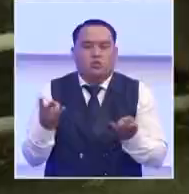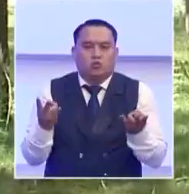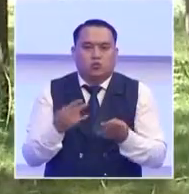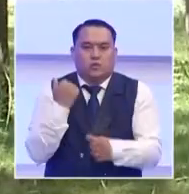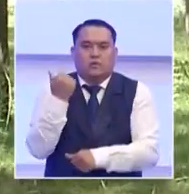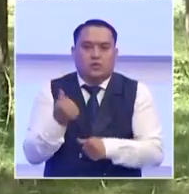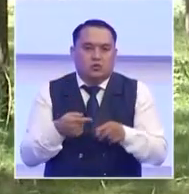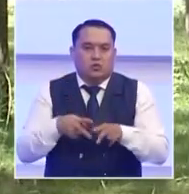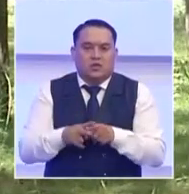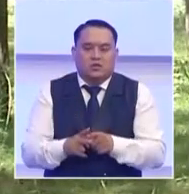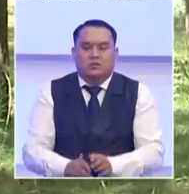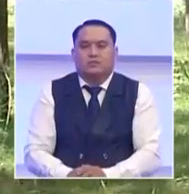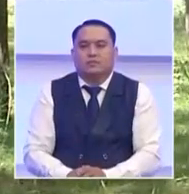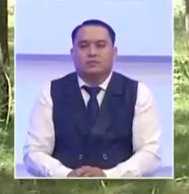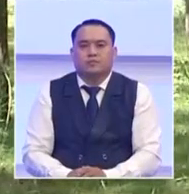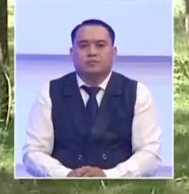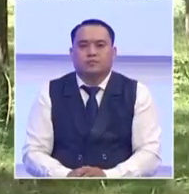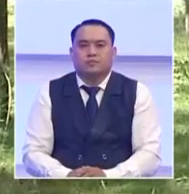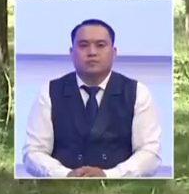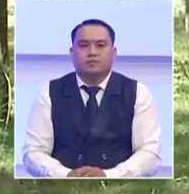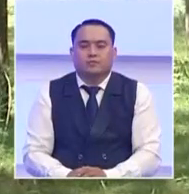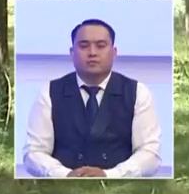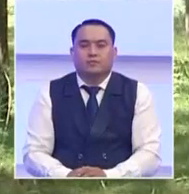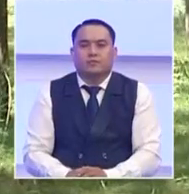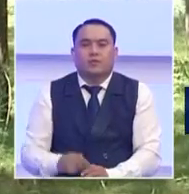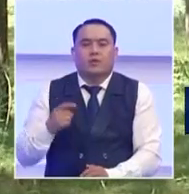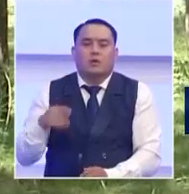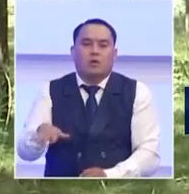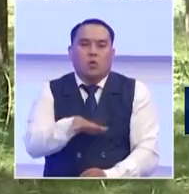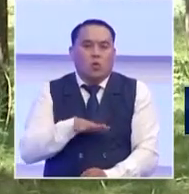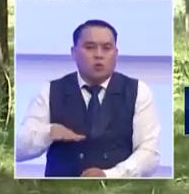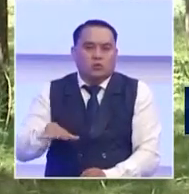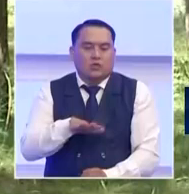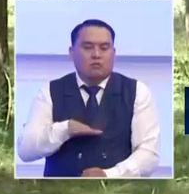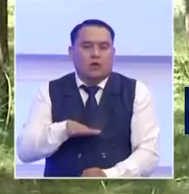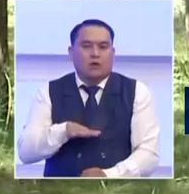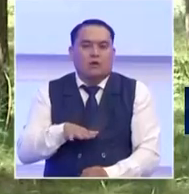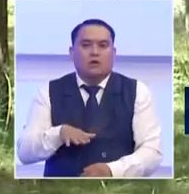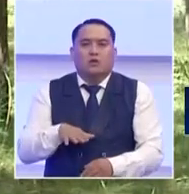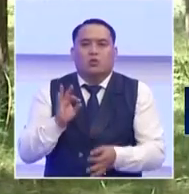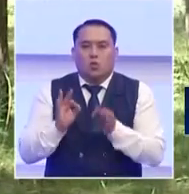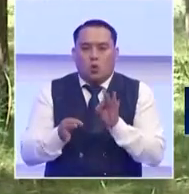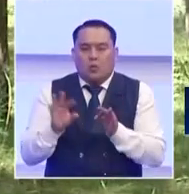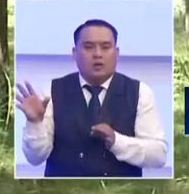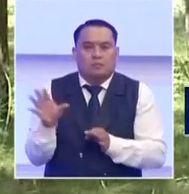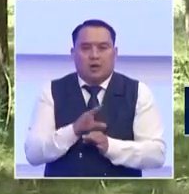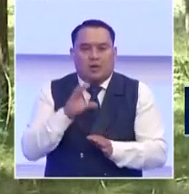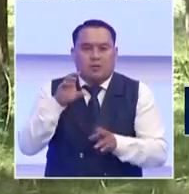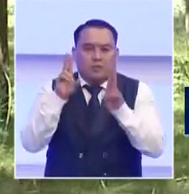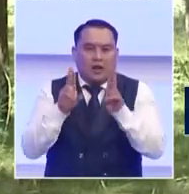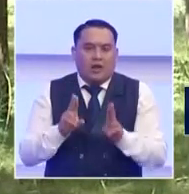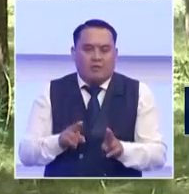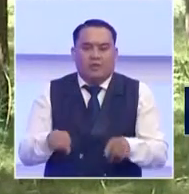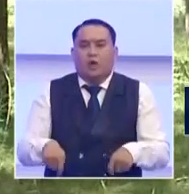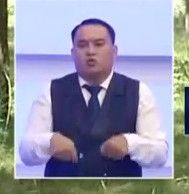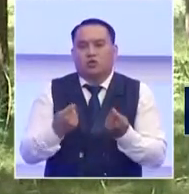бар. Шаруашылық аумағында өрт қауіпсіздік ережелері мен санитарлық нормаларын ережелерін